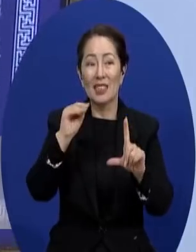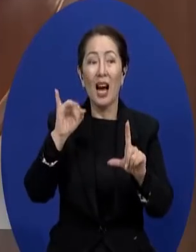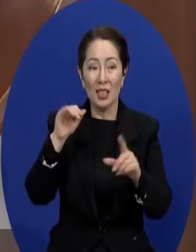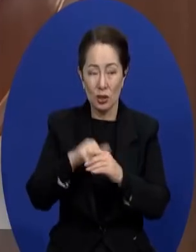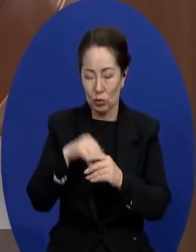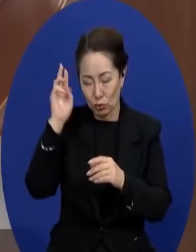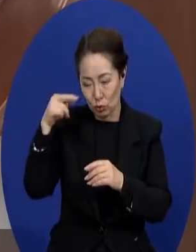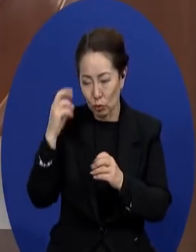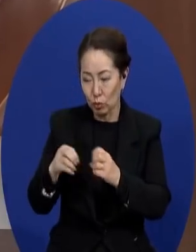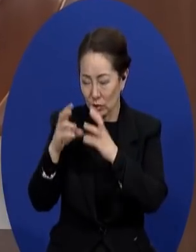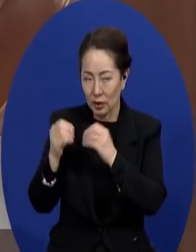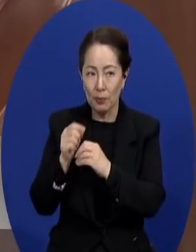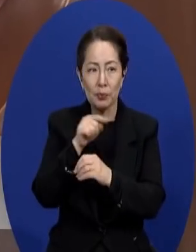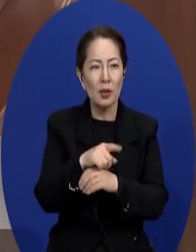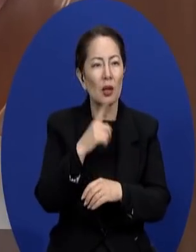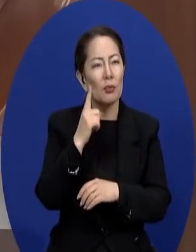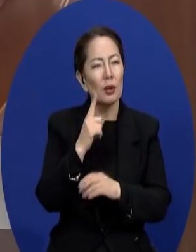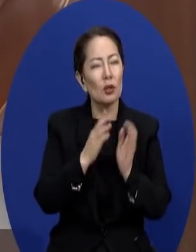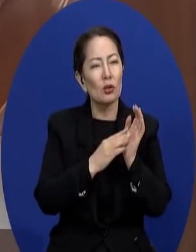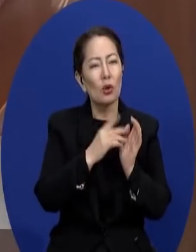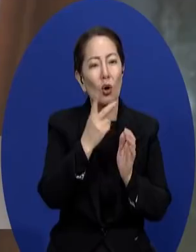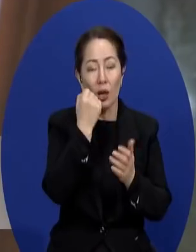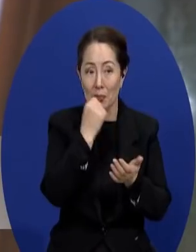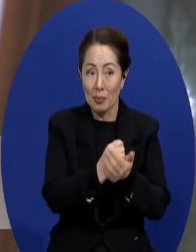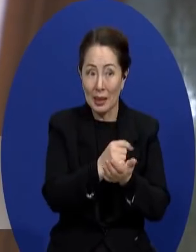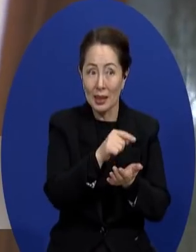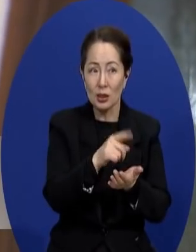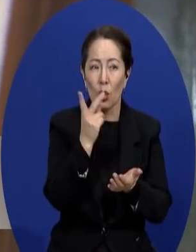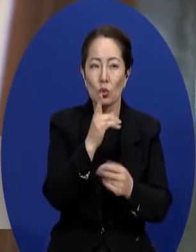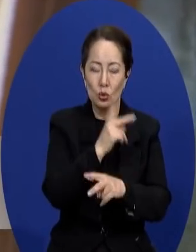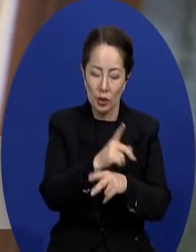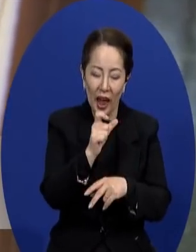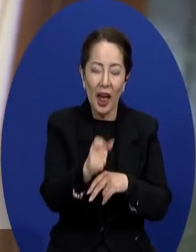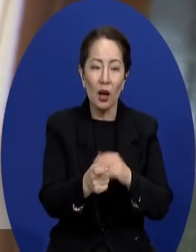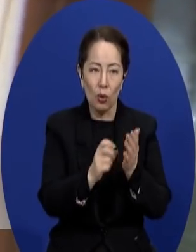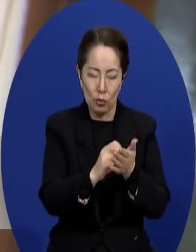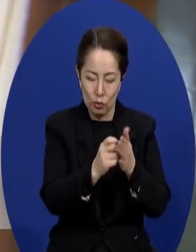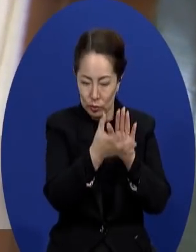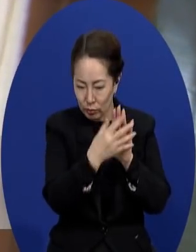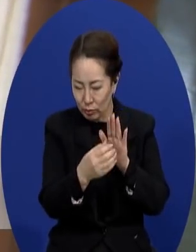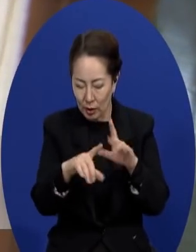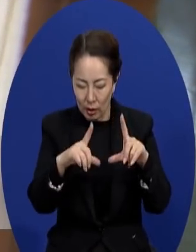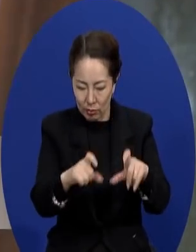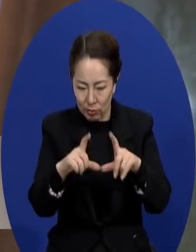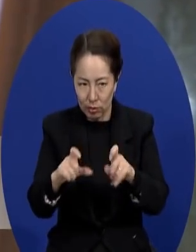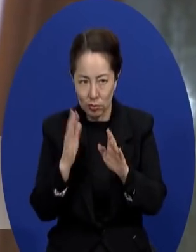бүтээл. Харин энэ бол 1992 онд батлагдсан үндсэн хуулийн их хувийн хуудас бүрийг фото зургаар авч нэгтгэсэн